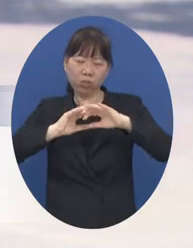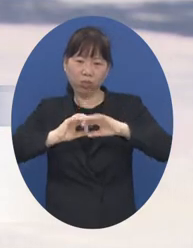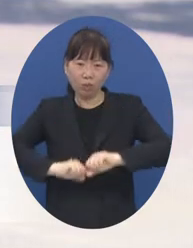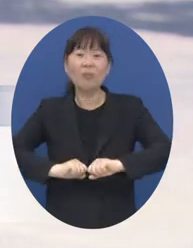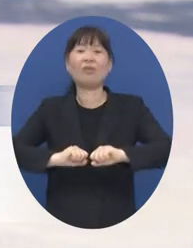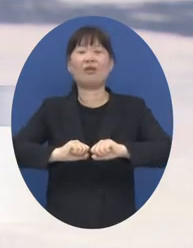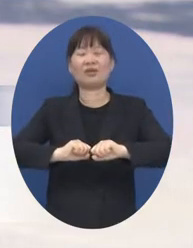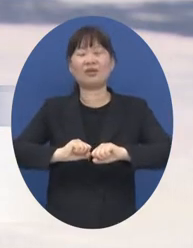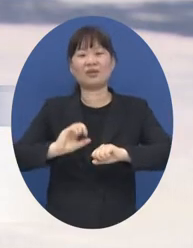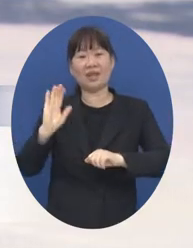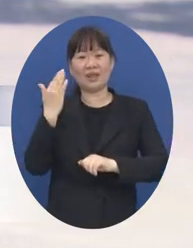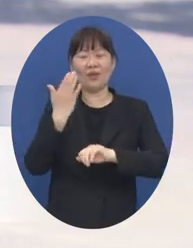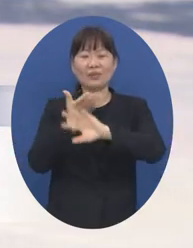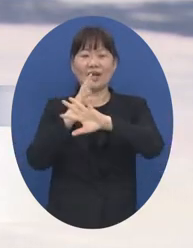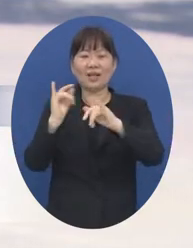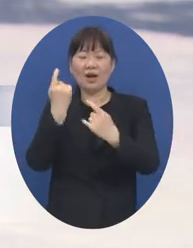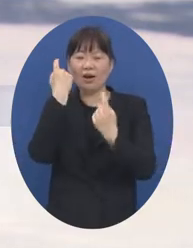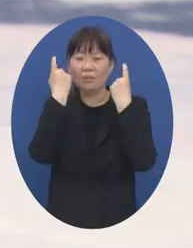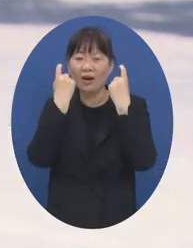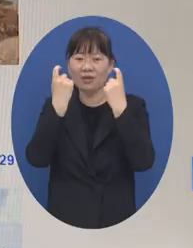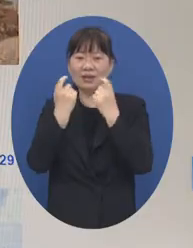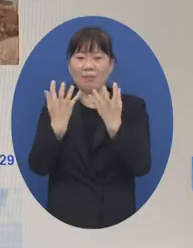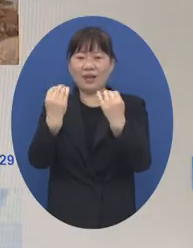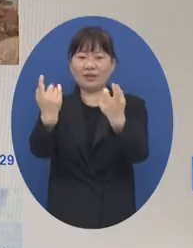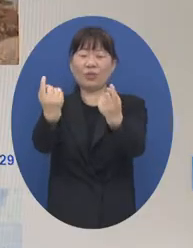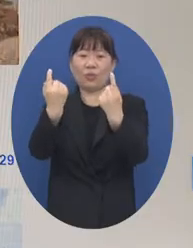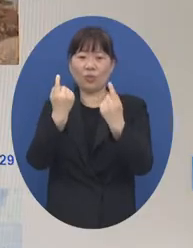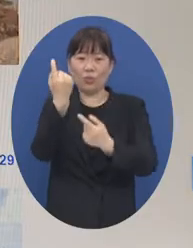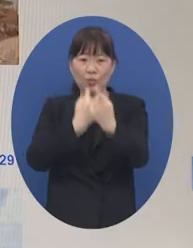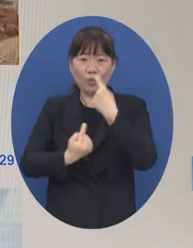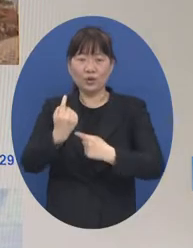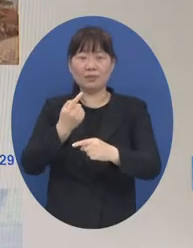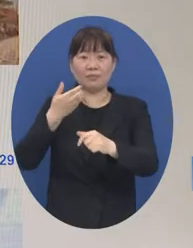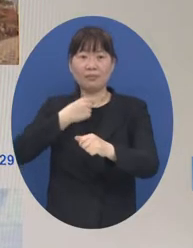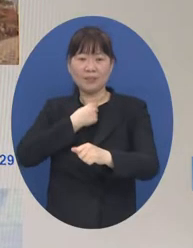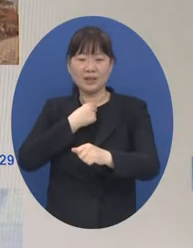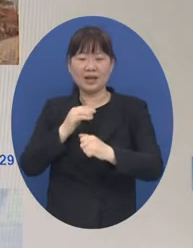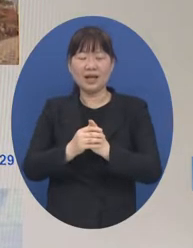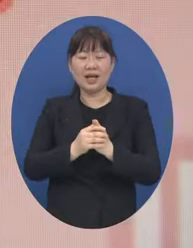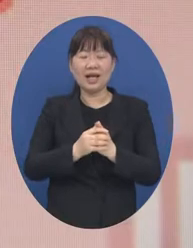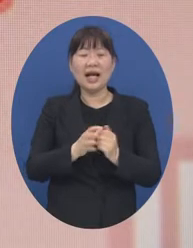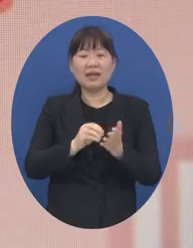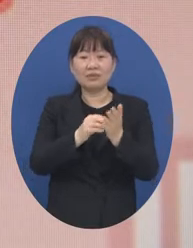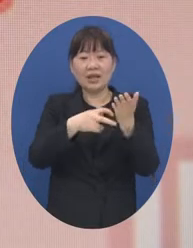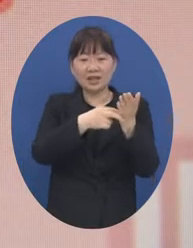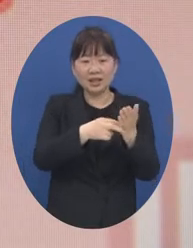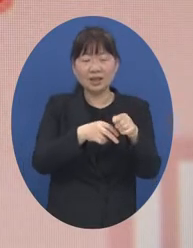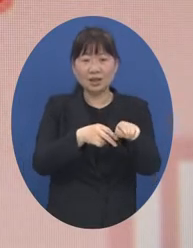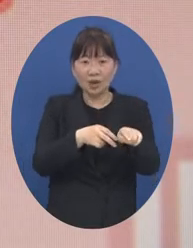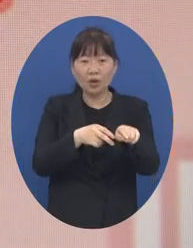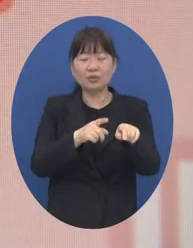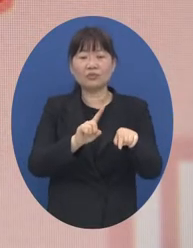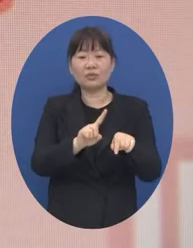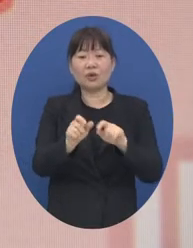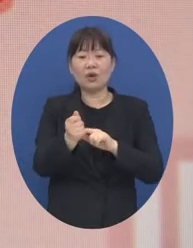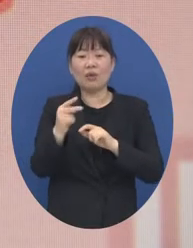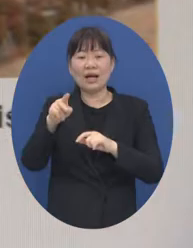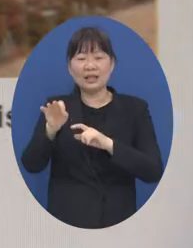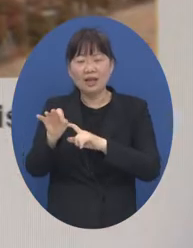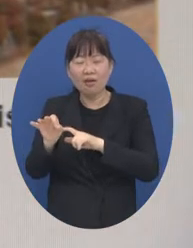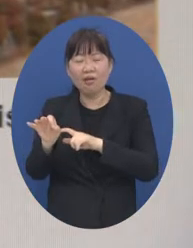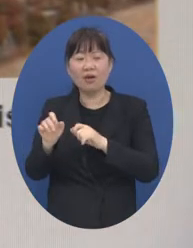해외 방문객들이 늘어났으면 하는 바람입니다. 입장권 판매 대상지는 이천 돼지 박물관과 화성